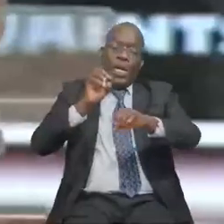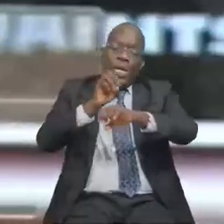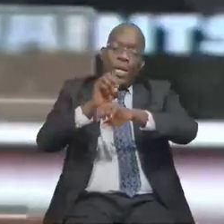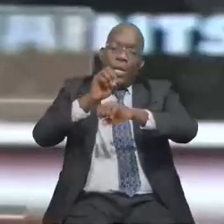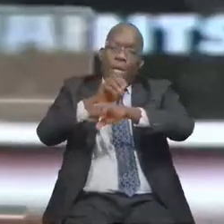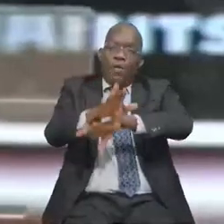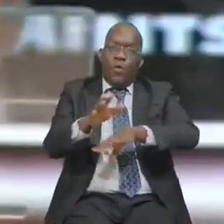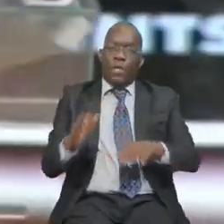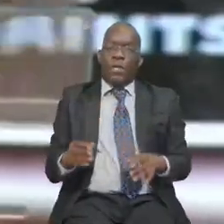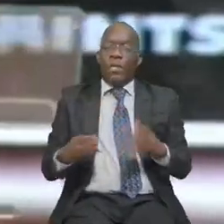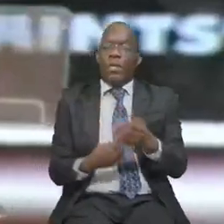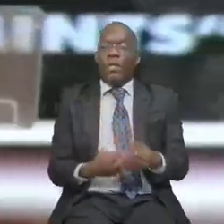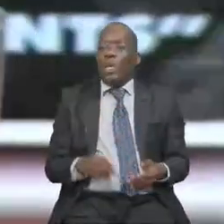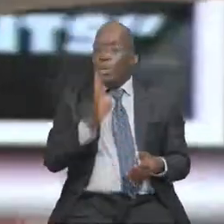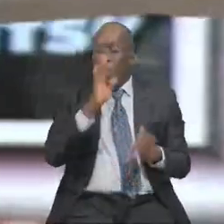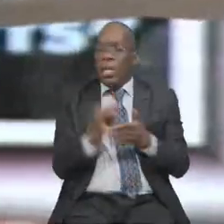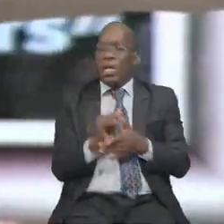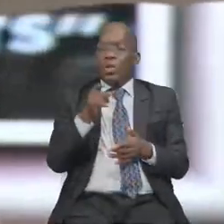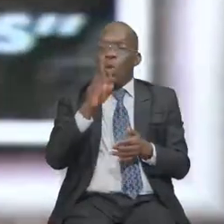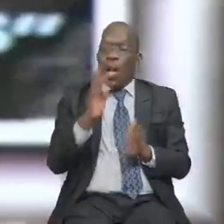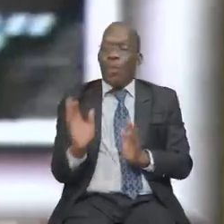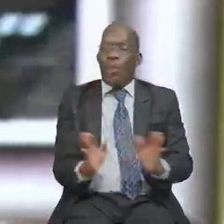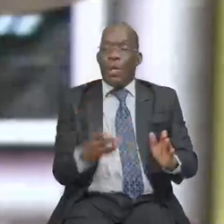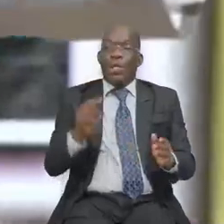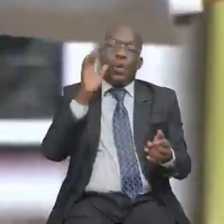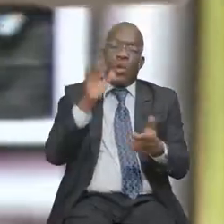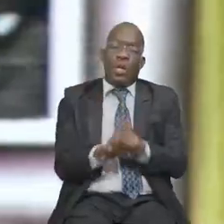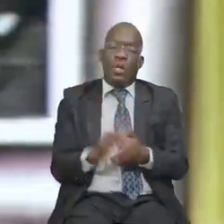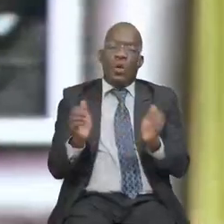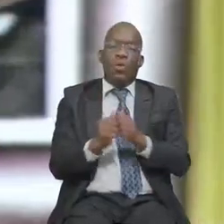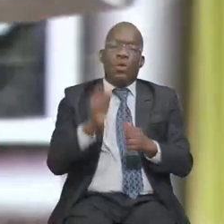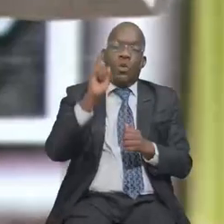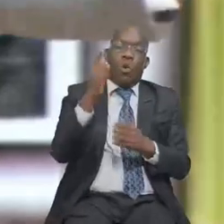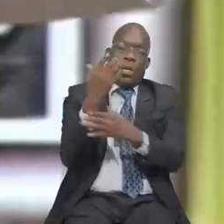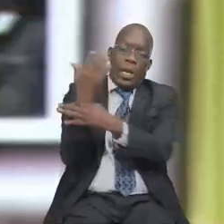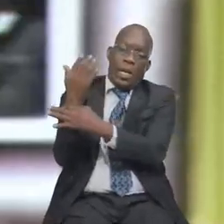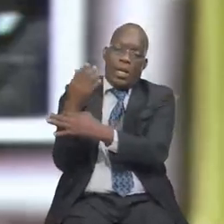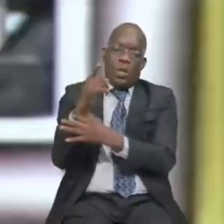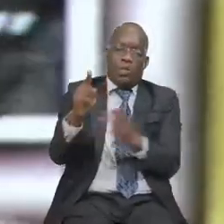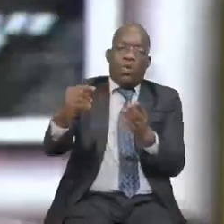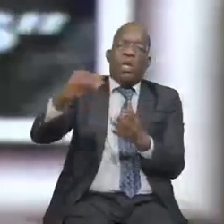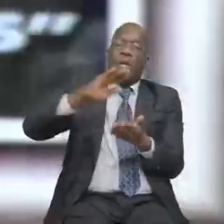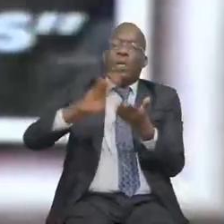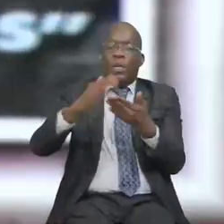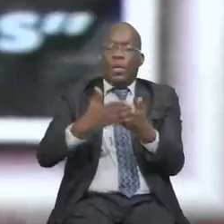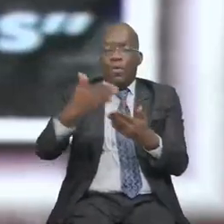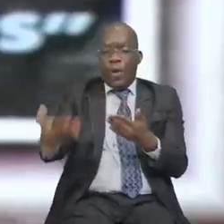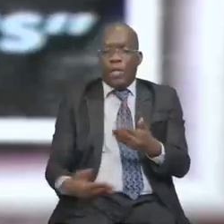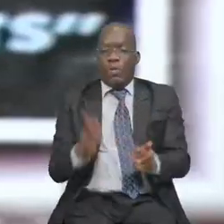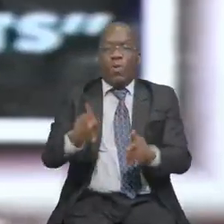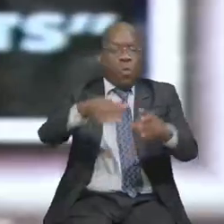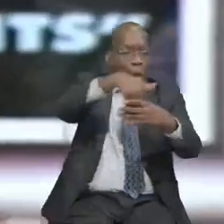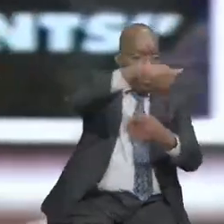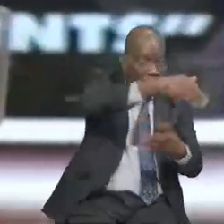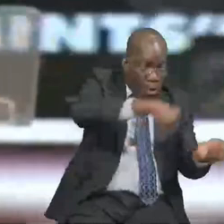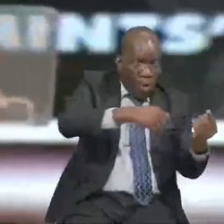l'épouse de Christ. D'une main, tu invites les gens du dehors à venir dans la